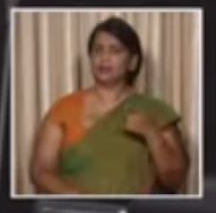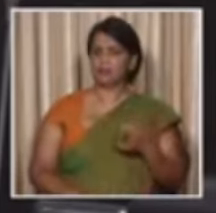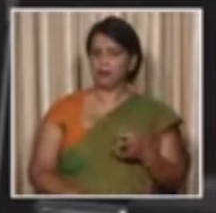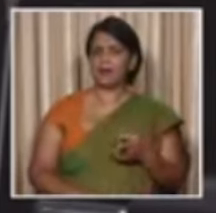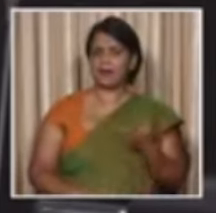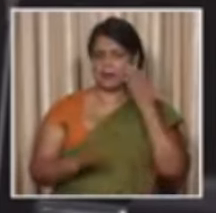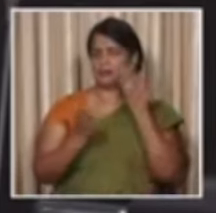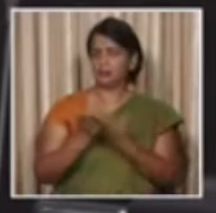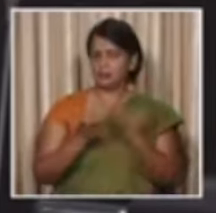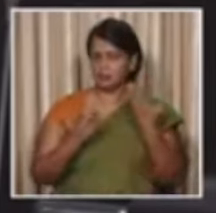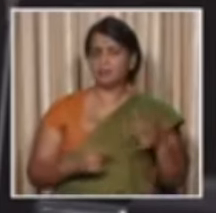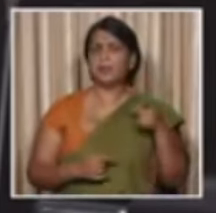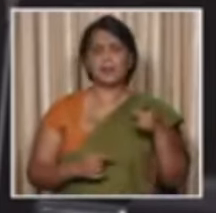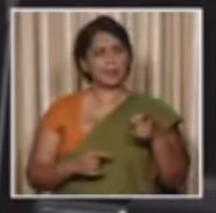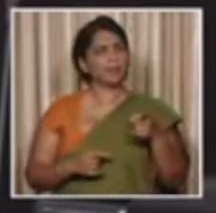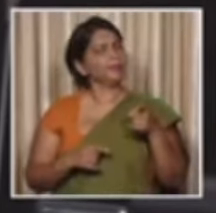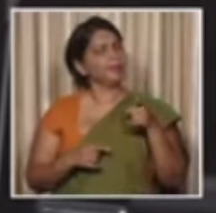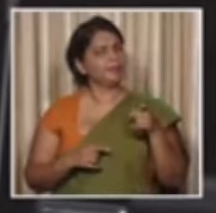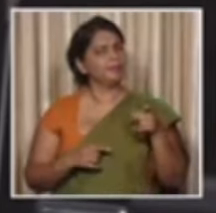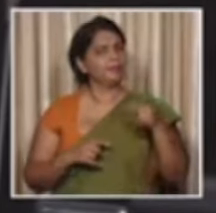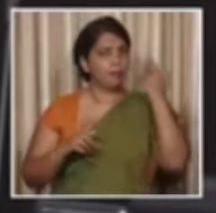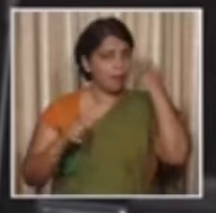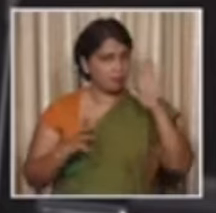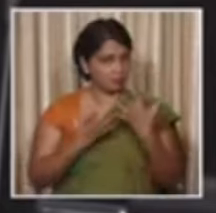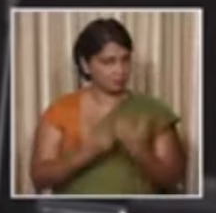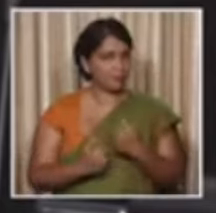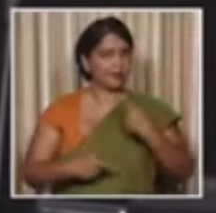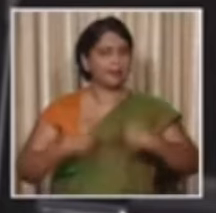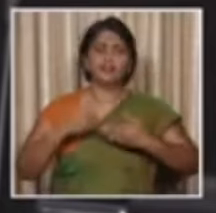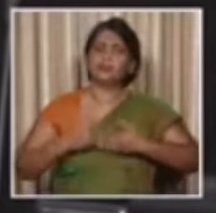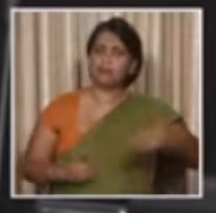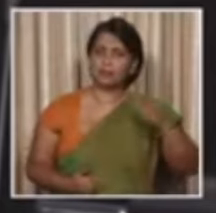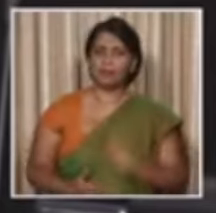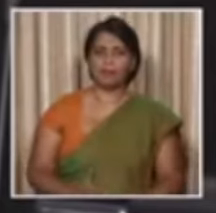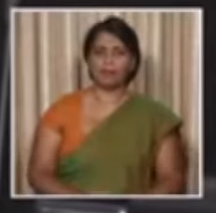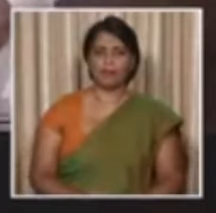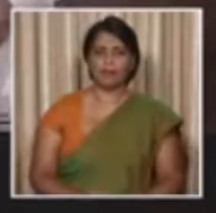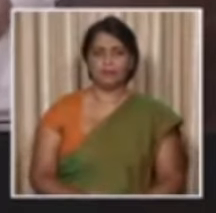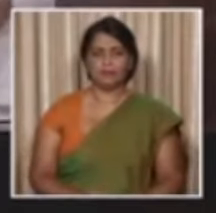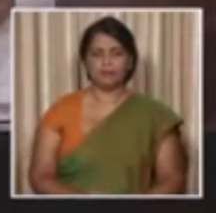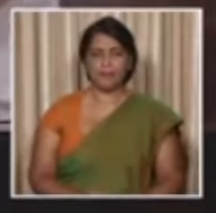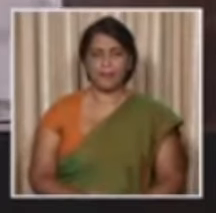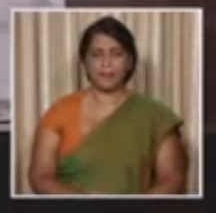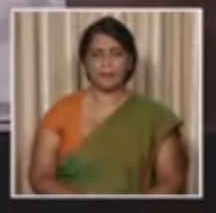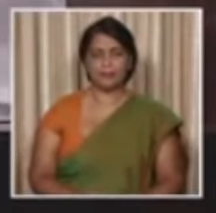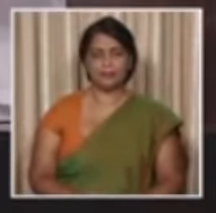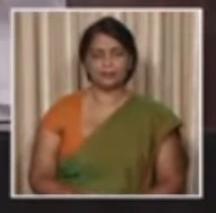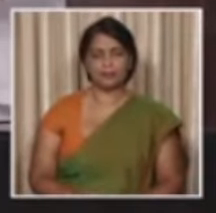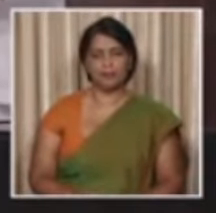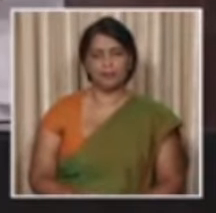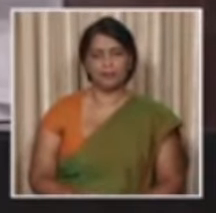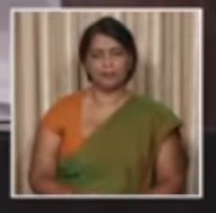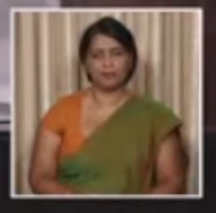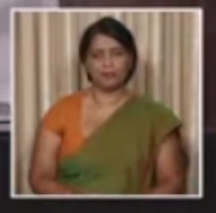මේක ඉදිරිපත් කරලා තමුන්නාන්සලාගේ ඒ අරමුණු ඉෂ්ට කරගන්න මේ විවාද ඉදිරියට ගෙනියන්න. හොඳයි. ගරු අමාත්‍යවන් සඳහන් කර විදිහට ගරුණු ගැන